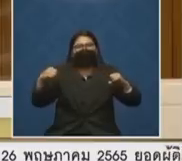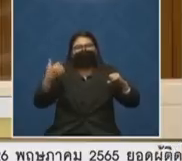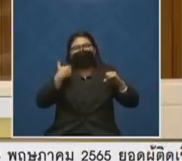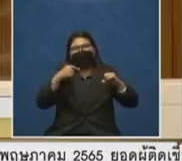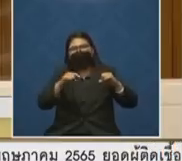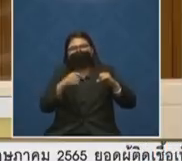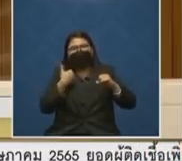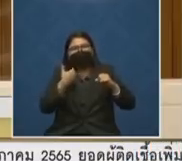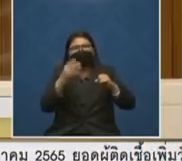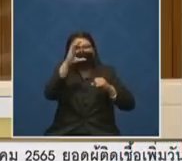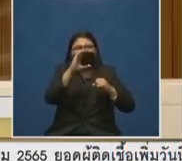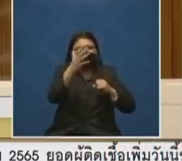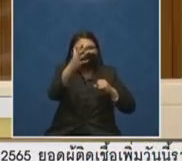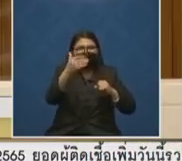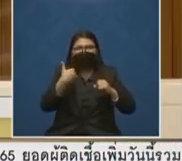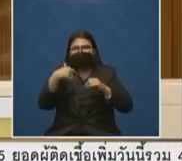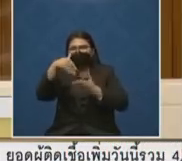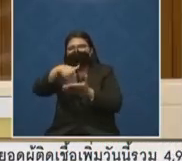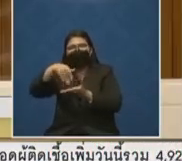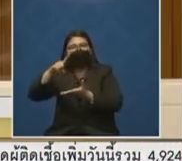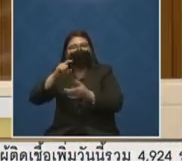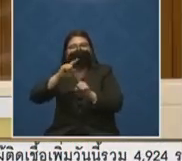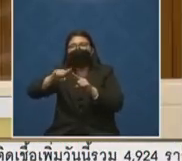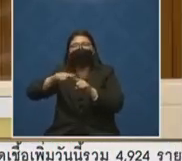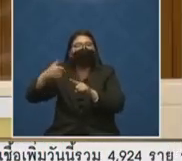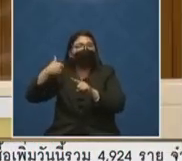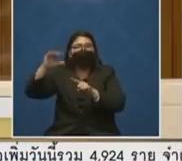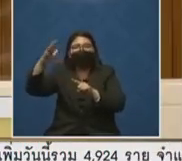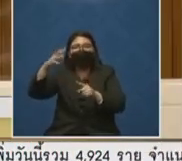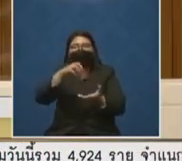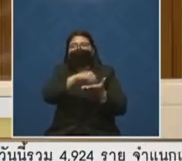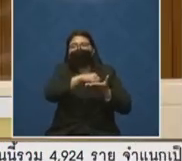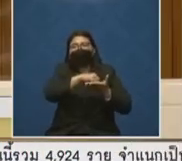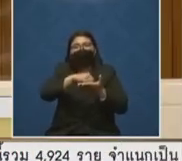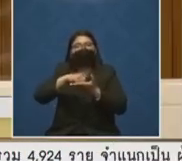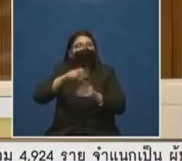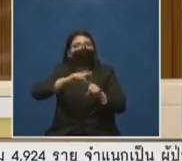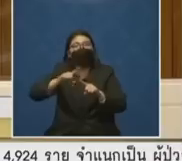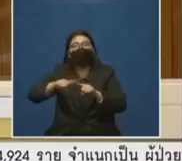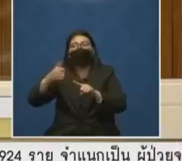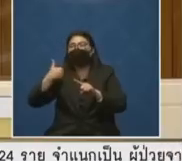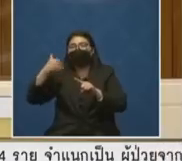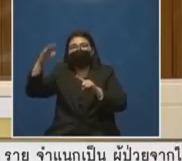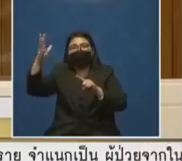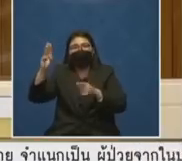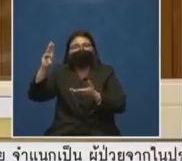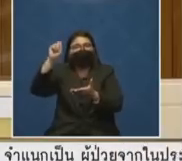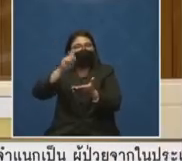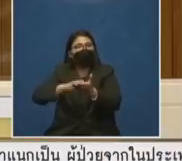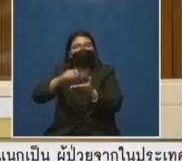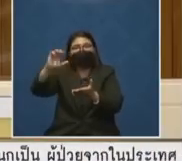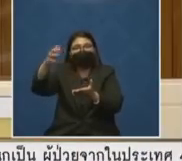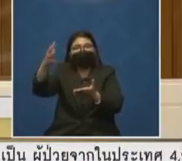อาหารที่เข้ามาใหม่ร่วมสภากทม.ที่มาใหม่ซึ่งเชื่อว่ามีความตั้งใจในการบริหารดีที่สุดในการกำหนดแนวทาง